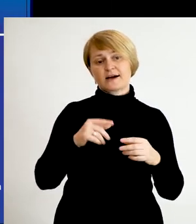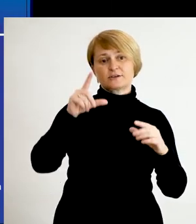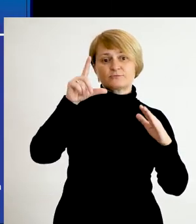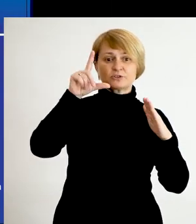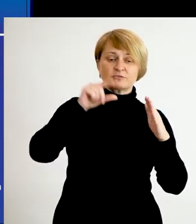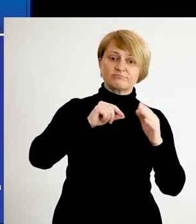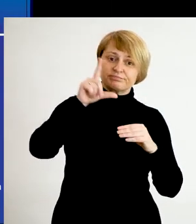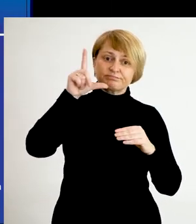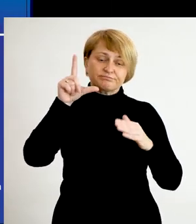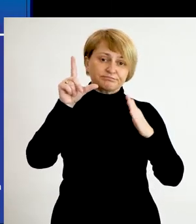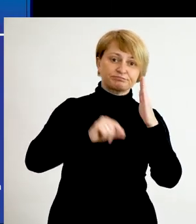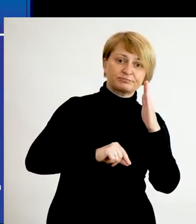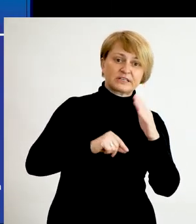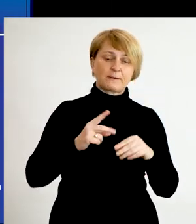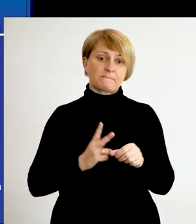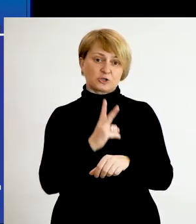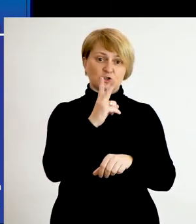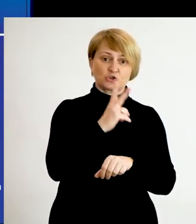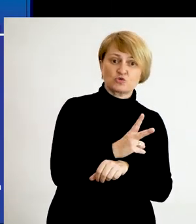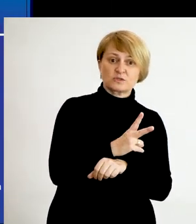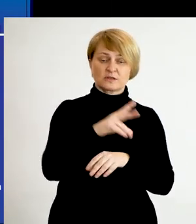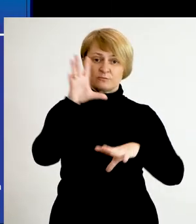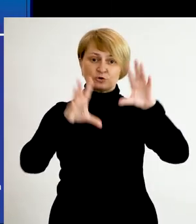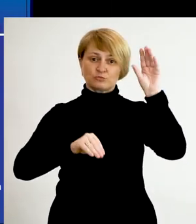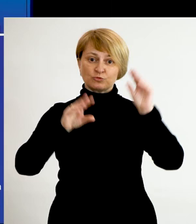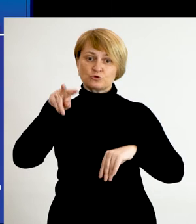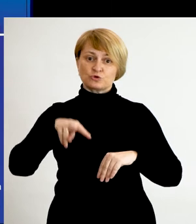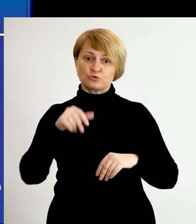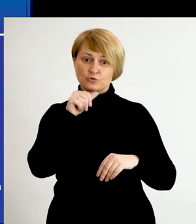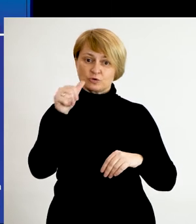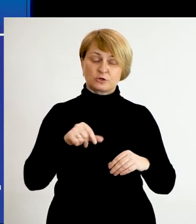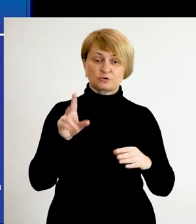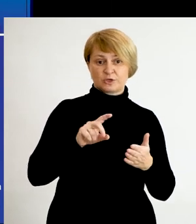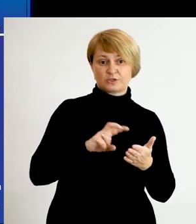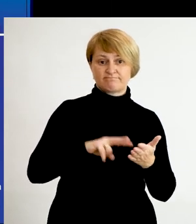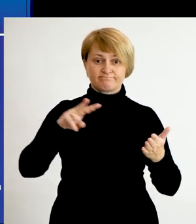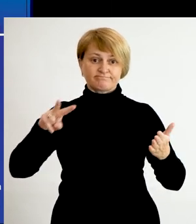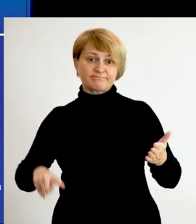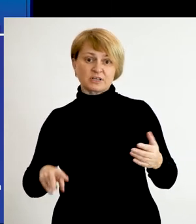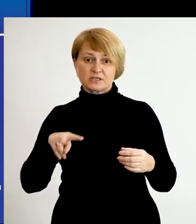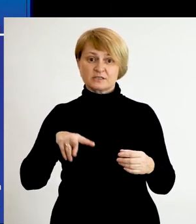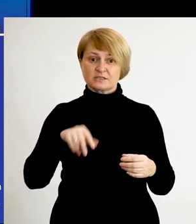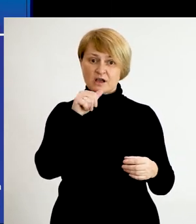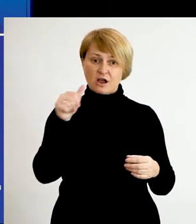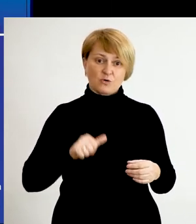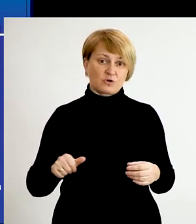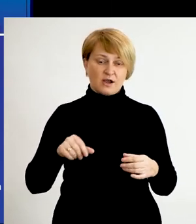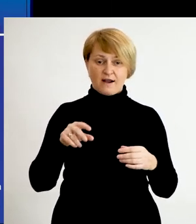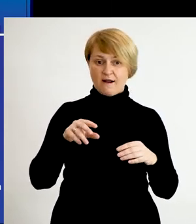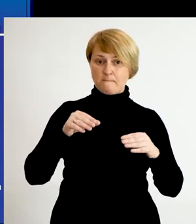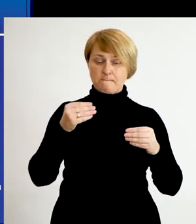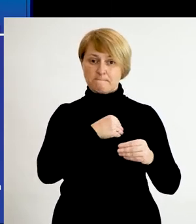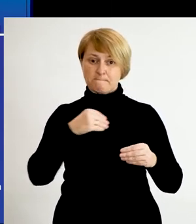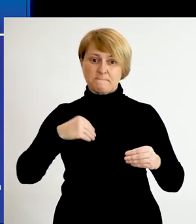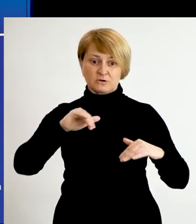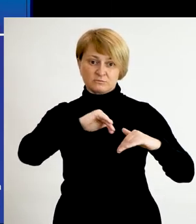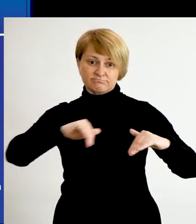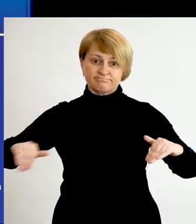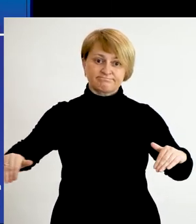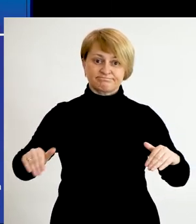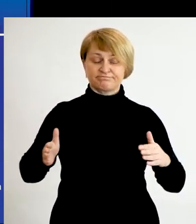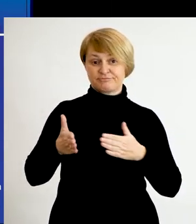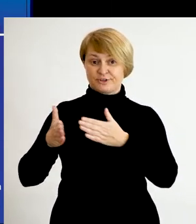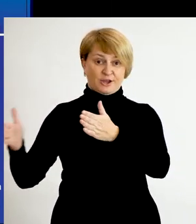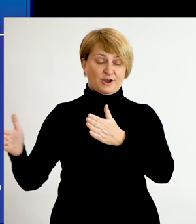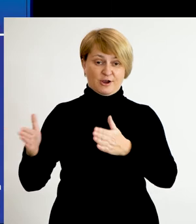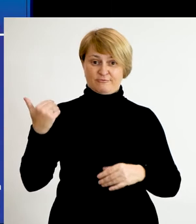spadnie nam inflacja, a przede wszystkim, czy będzie dostępny budżet unijny dla nas, czy wykluczymy się z Europy, pójdziemy drogą polexitu i pójdziemy w kierunku